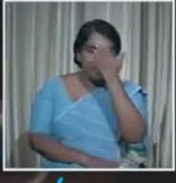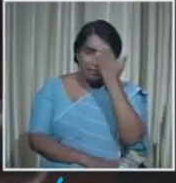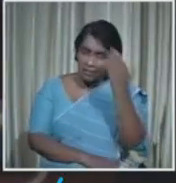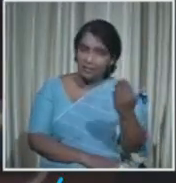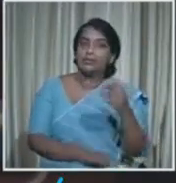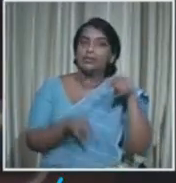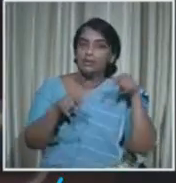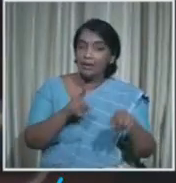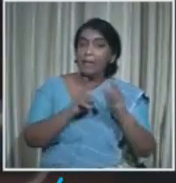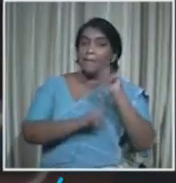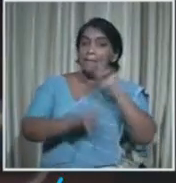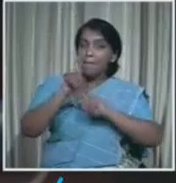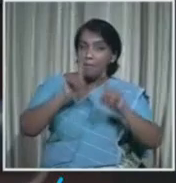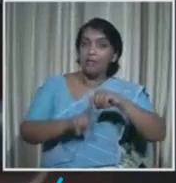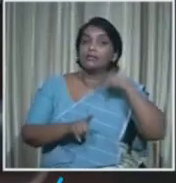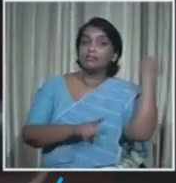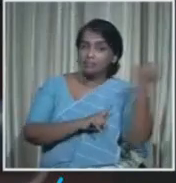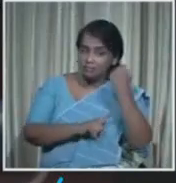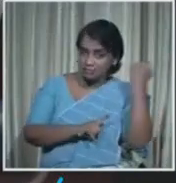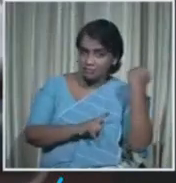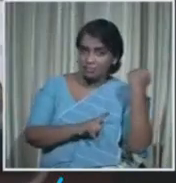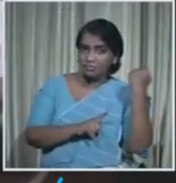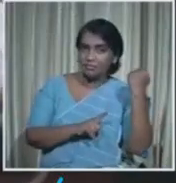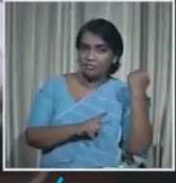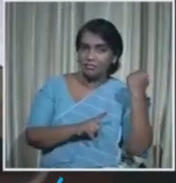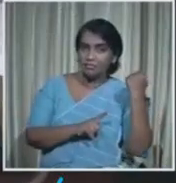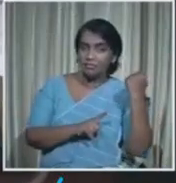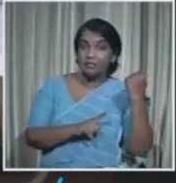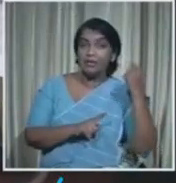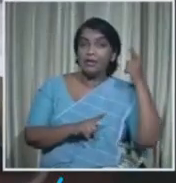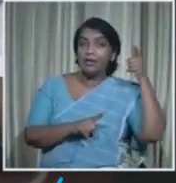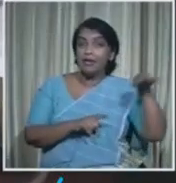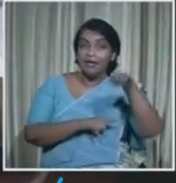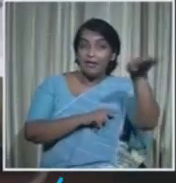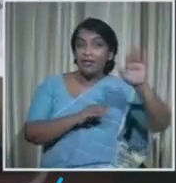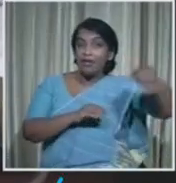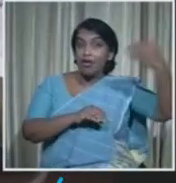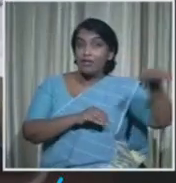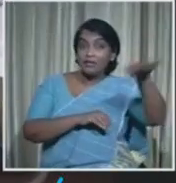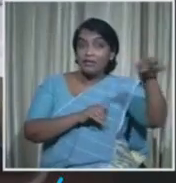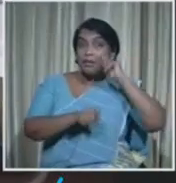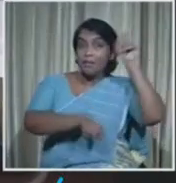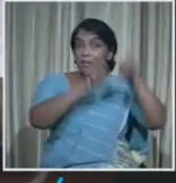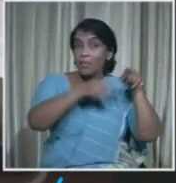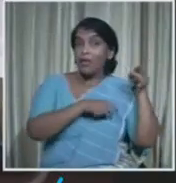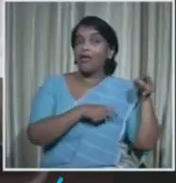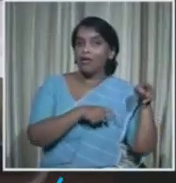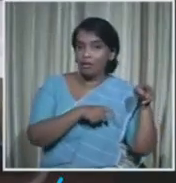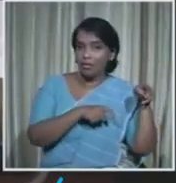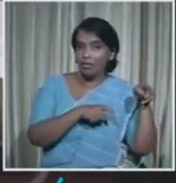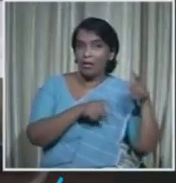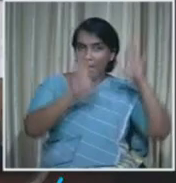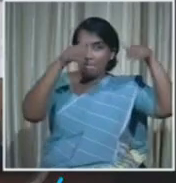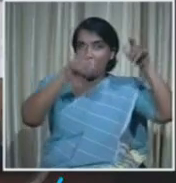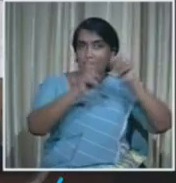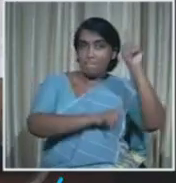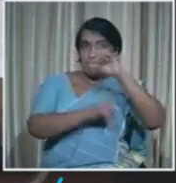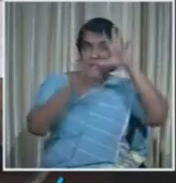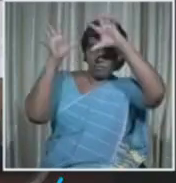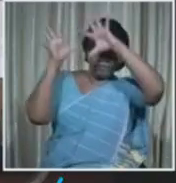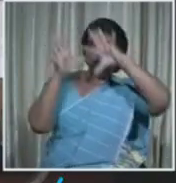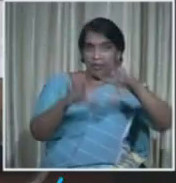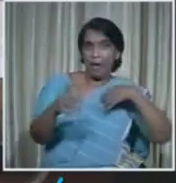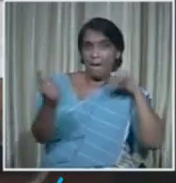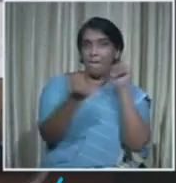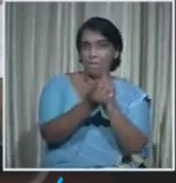මේ සභාවේ කතා කරනකොට අර මහ පොළවේ එළියේ සිදුවෙන දේවල් දැන් ඔන්න එනවලු පාර්ලිමේන්තුවට අපිව හම්